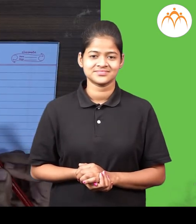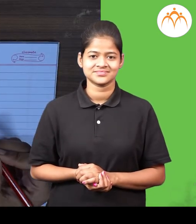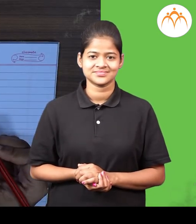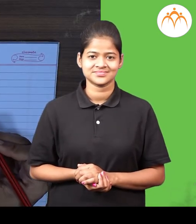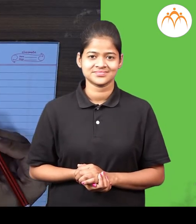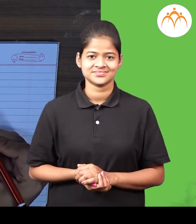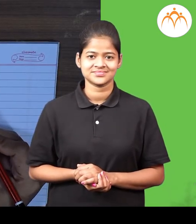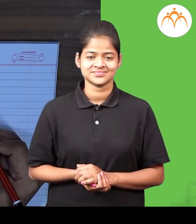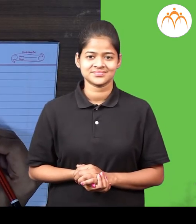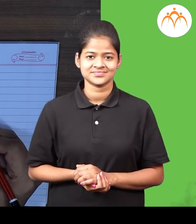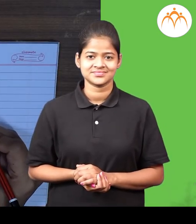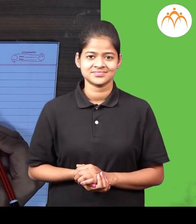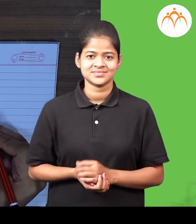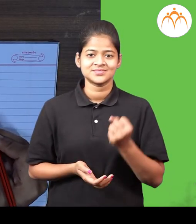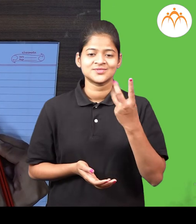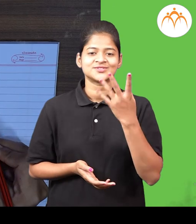अंक दोन